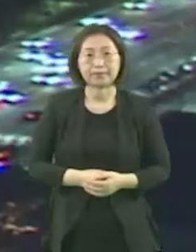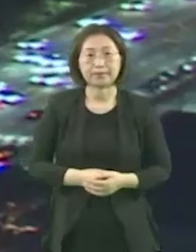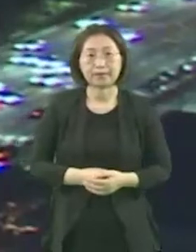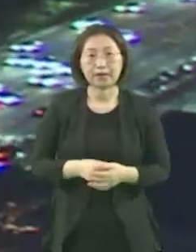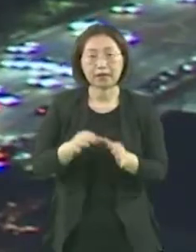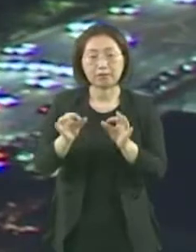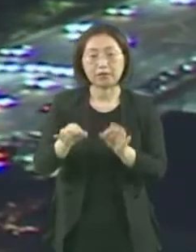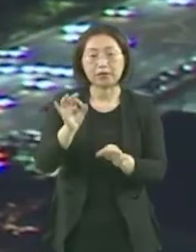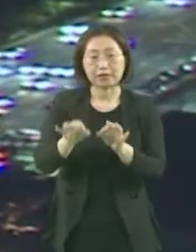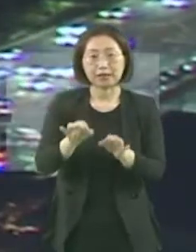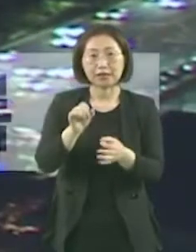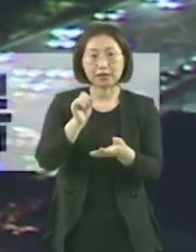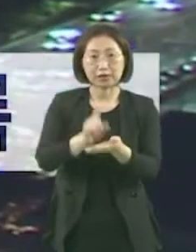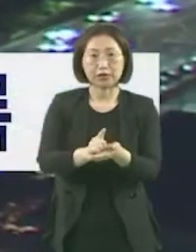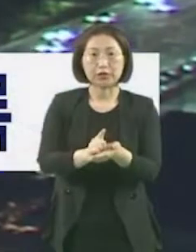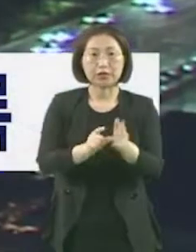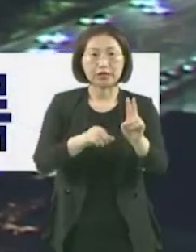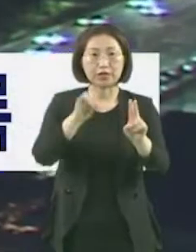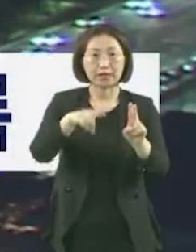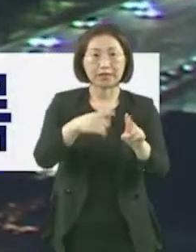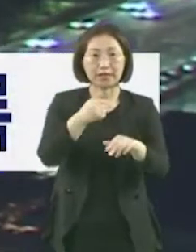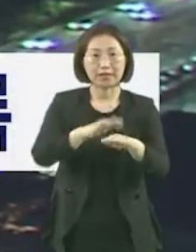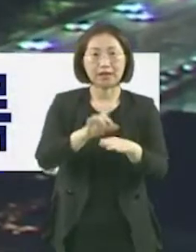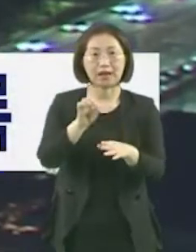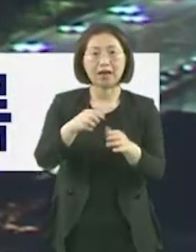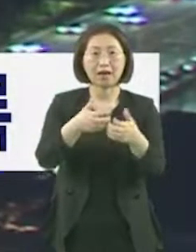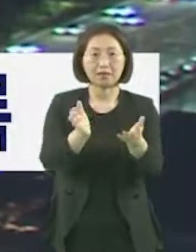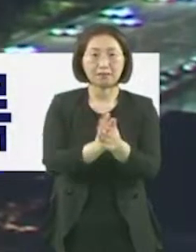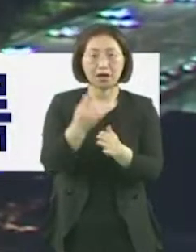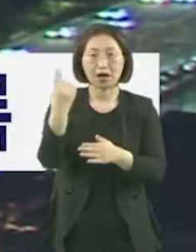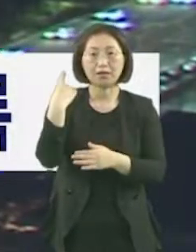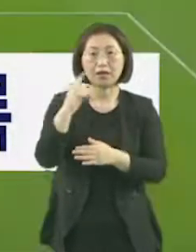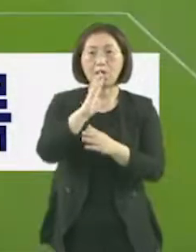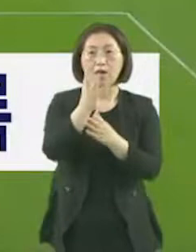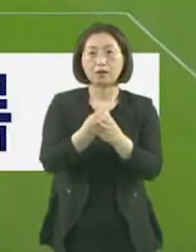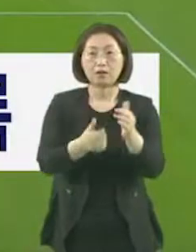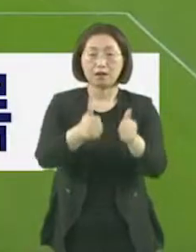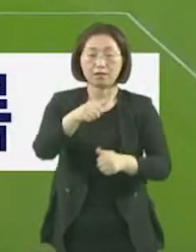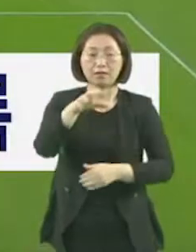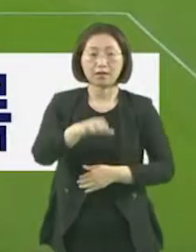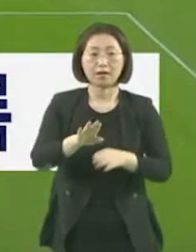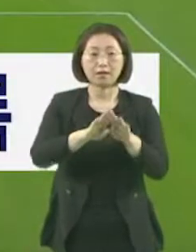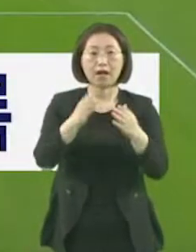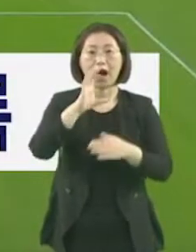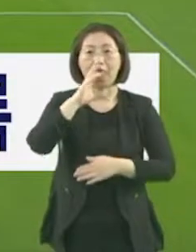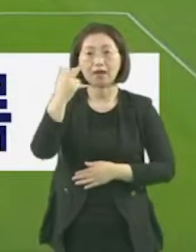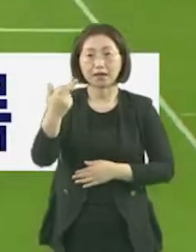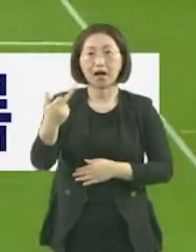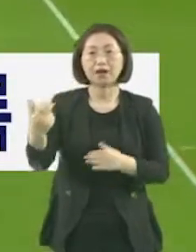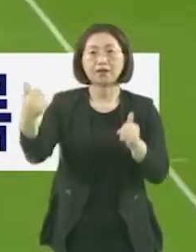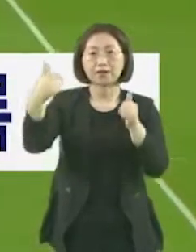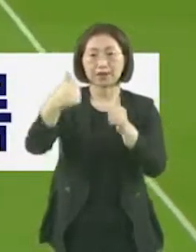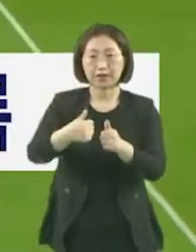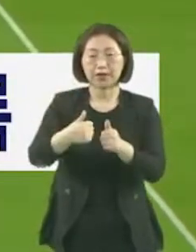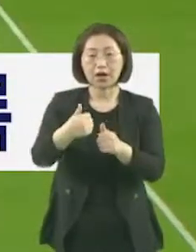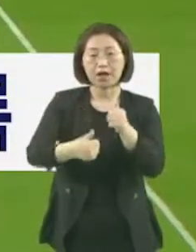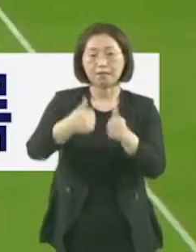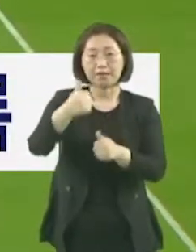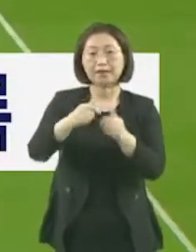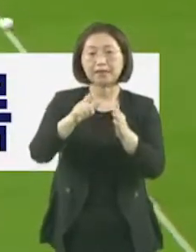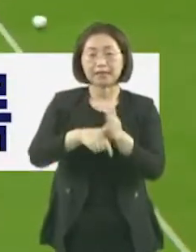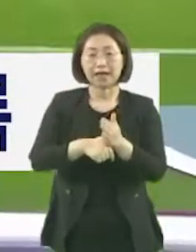프로축구 k 리그 1위인 대전 1 씨티즌 이 어제 대전 월드컵경기장에서 열린 아산 fc 와 의 충청권 더비